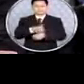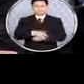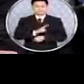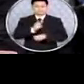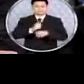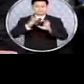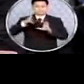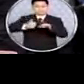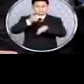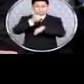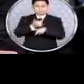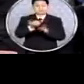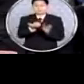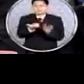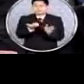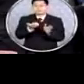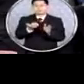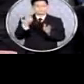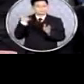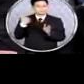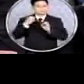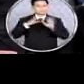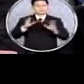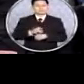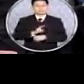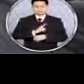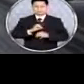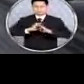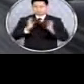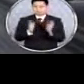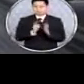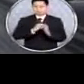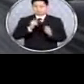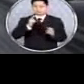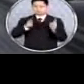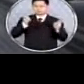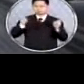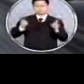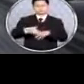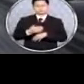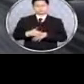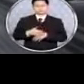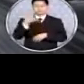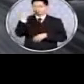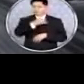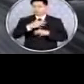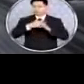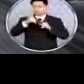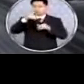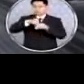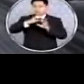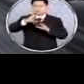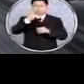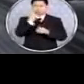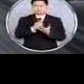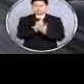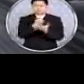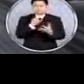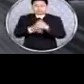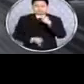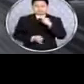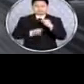在就任总统之前曾经说过你不会在第一线发号施令，最近你却说民选总统不可能退居二